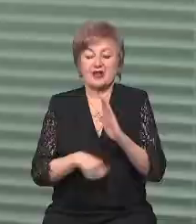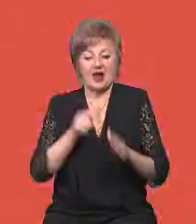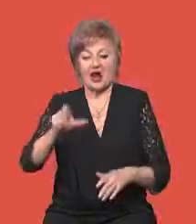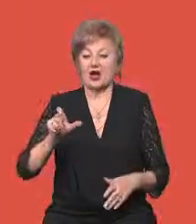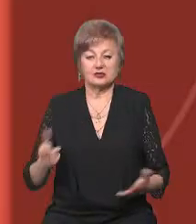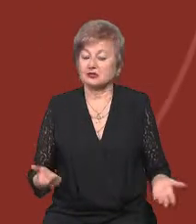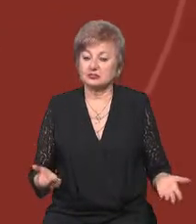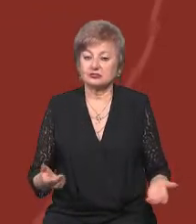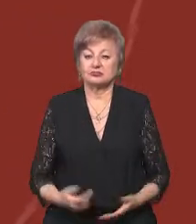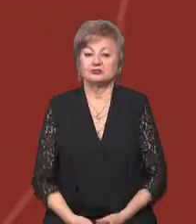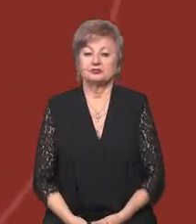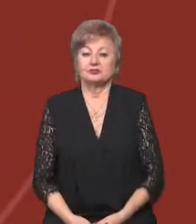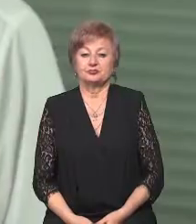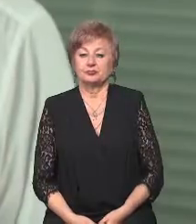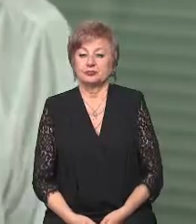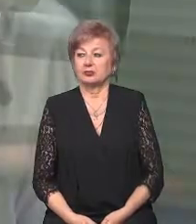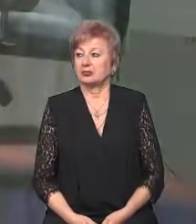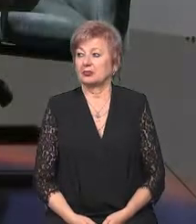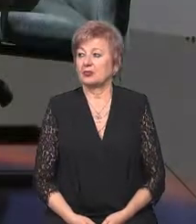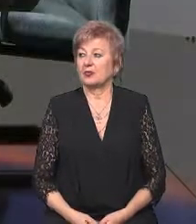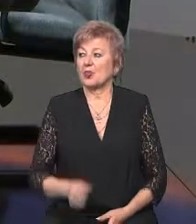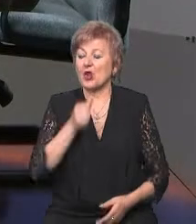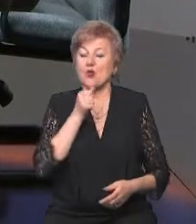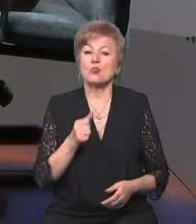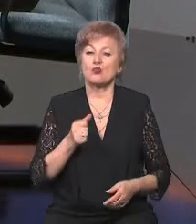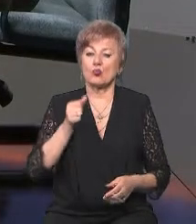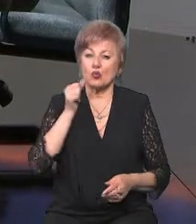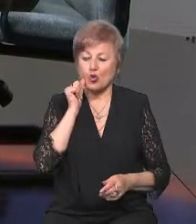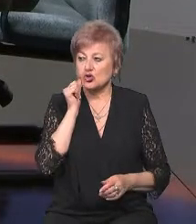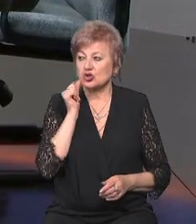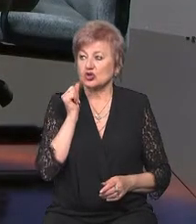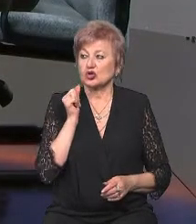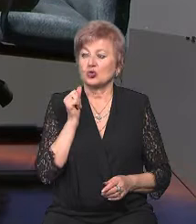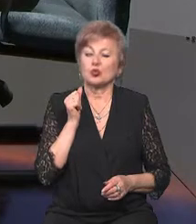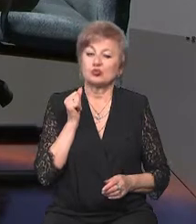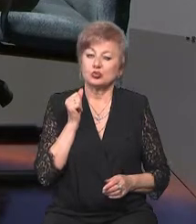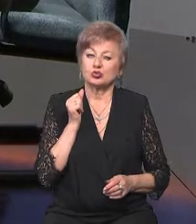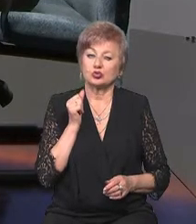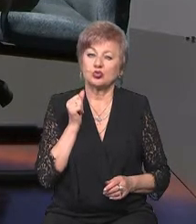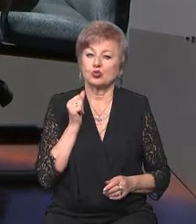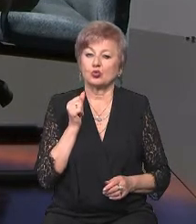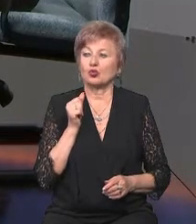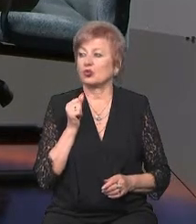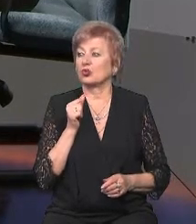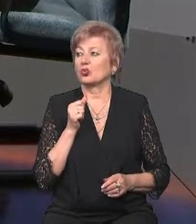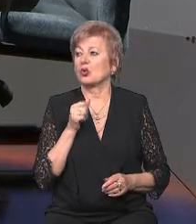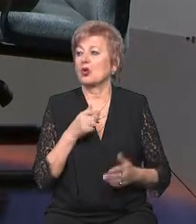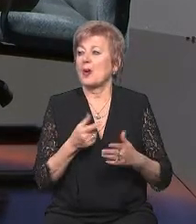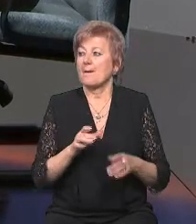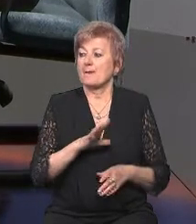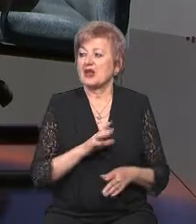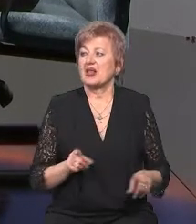питання. У прошлому році при переводі закладу на КМП була така